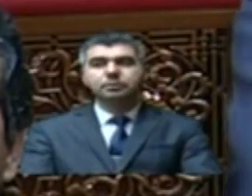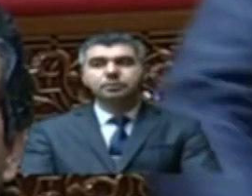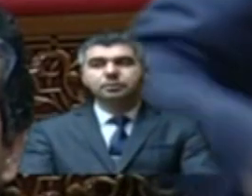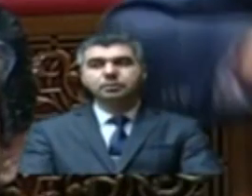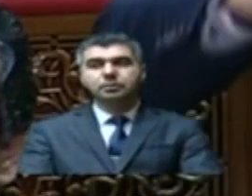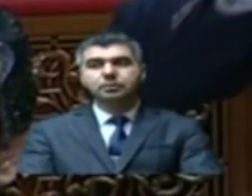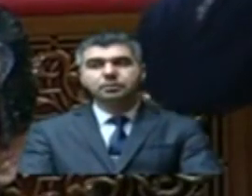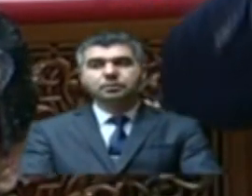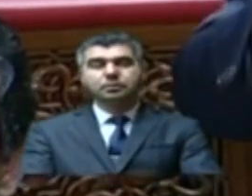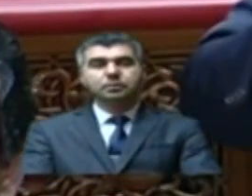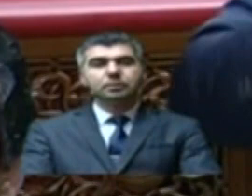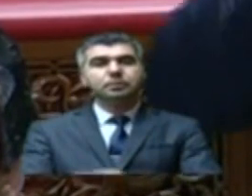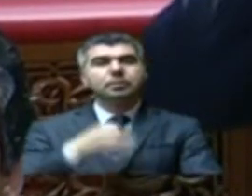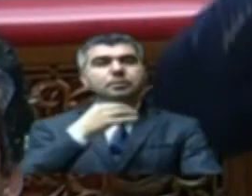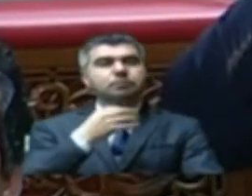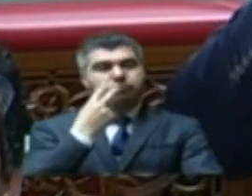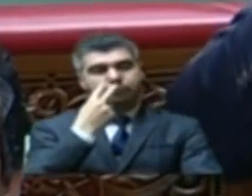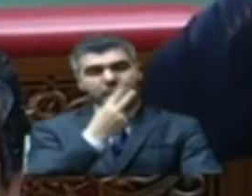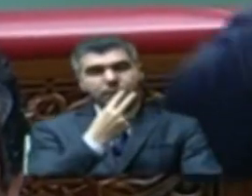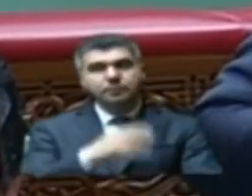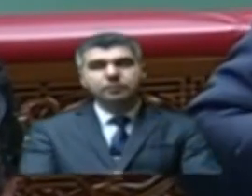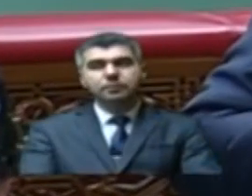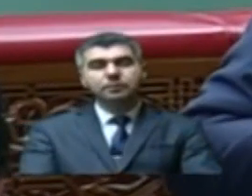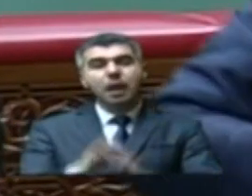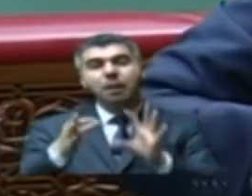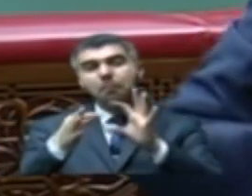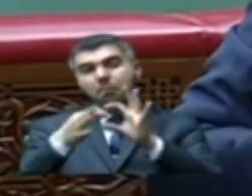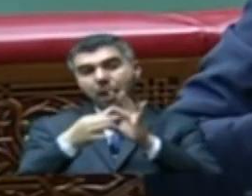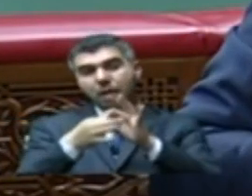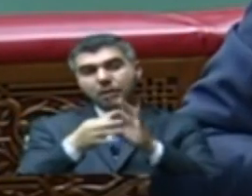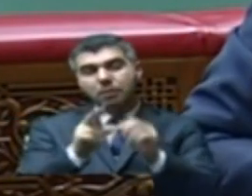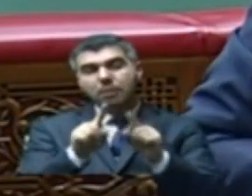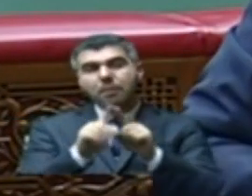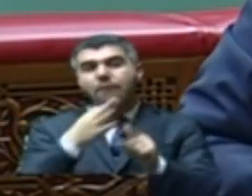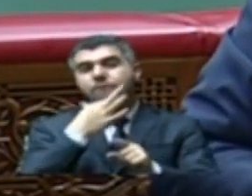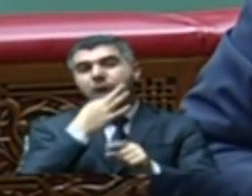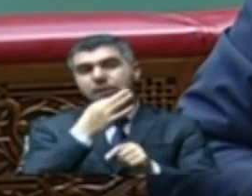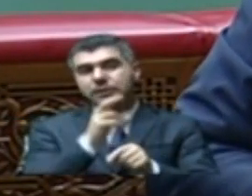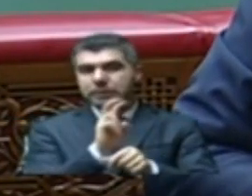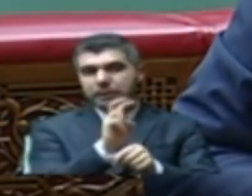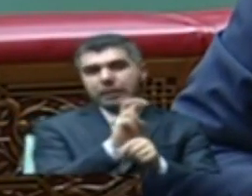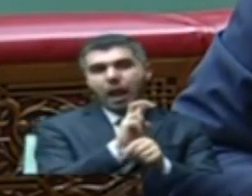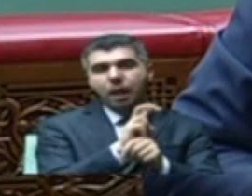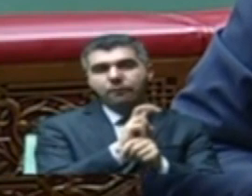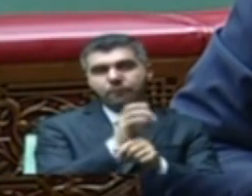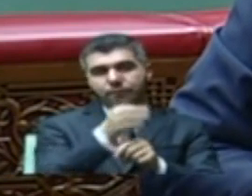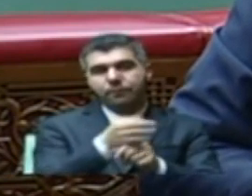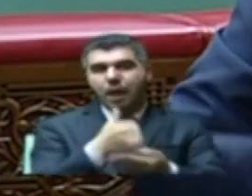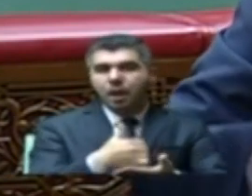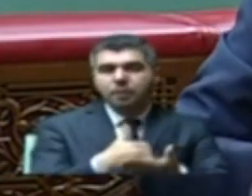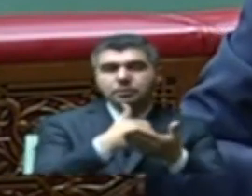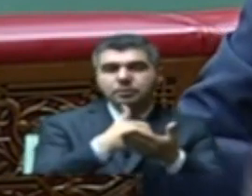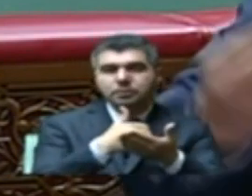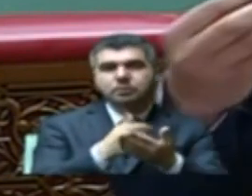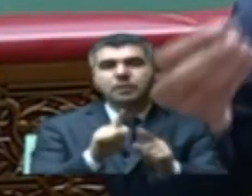بغيناكم تشوفوا لنا الأبناك باش يديروا تسهيلات مع هاد الصناع التقليديين.